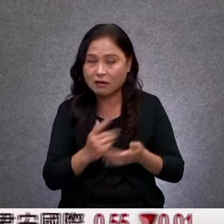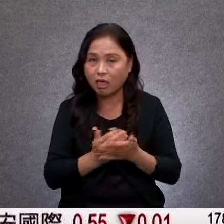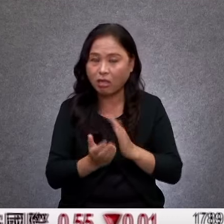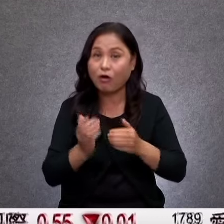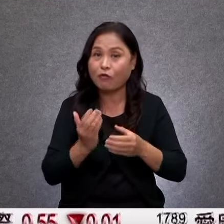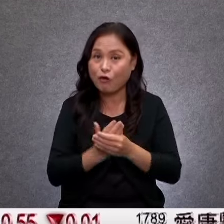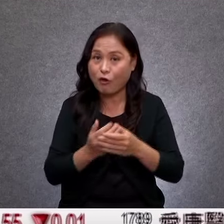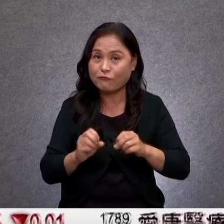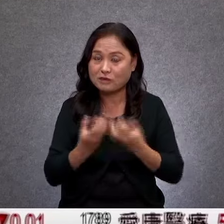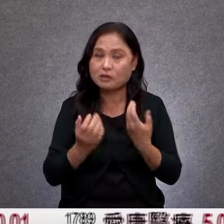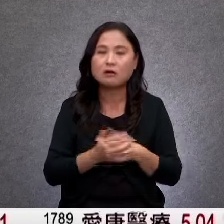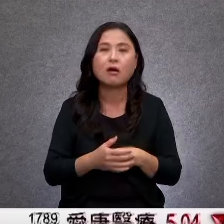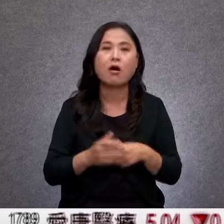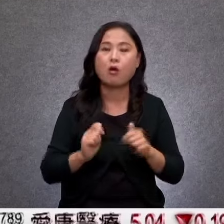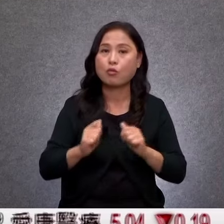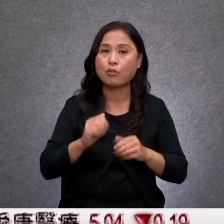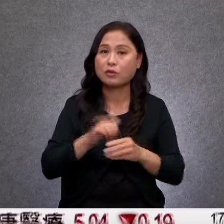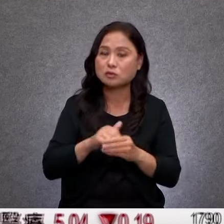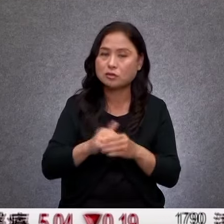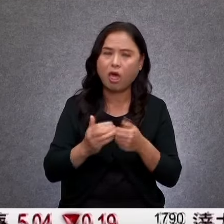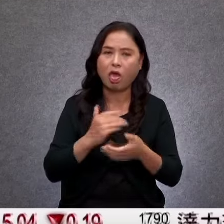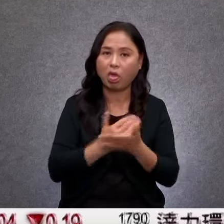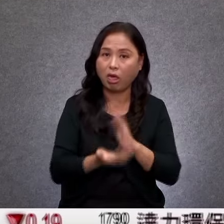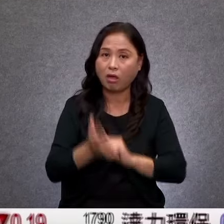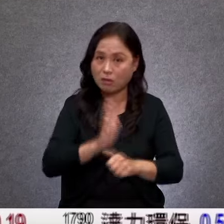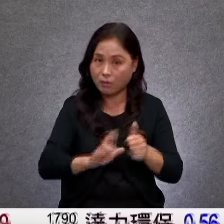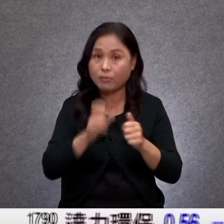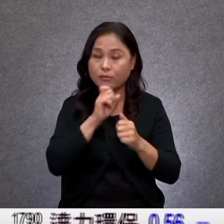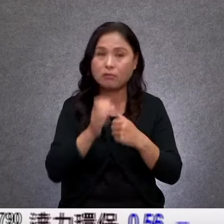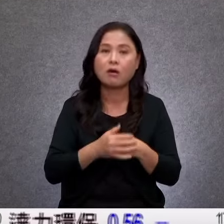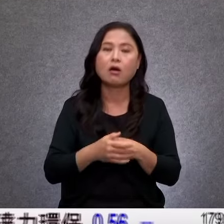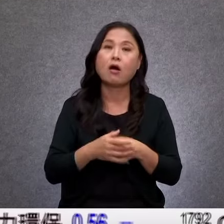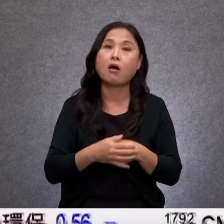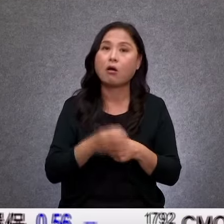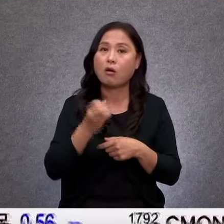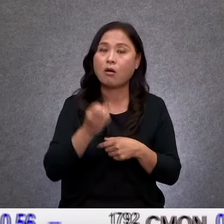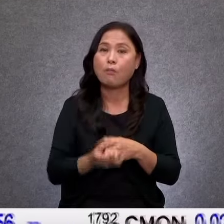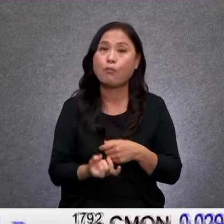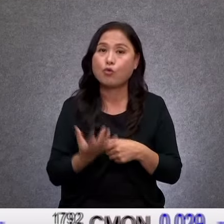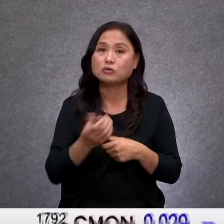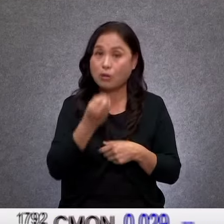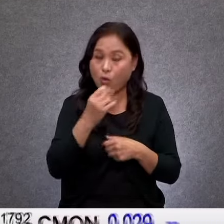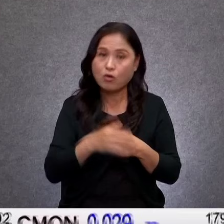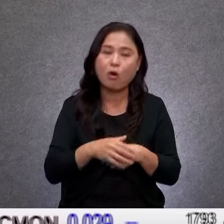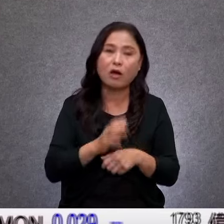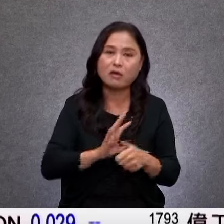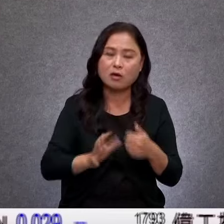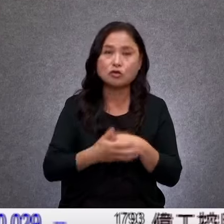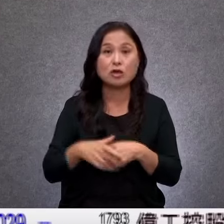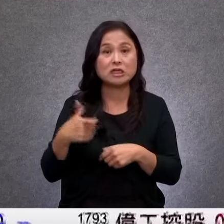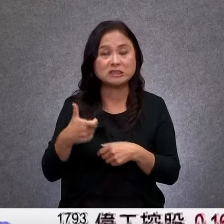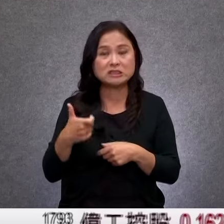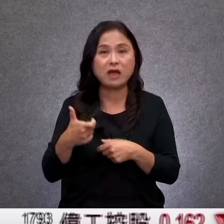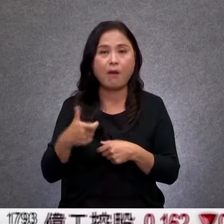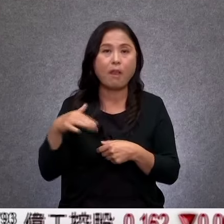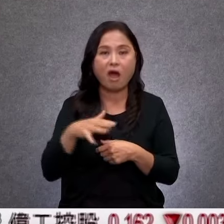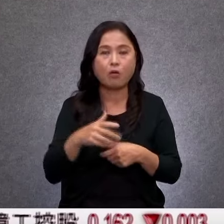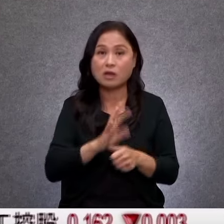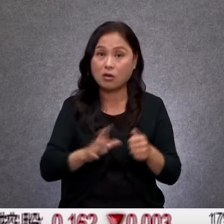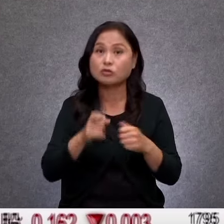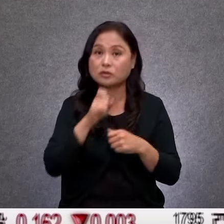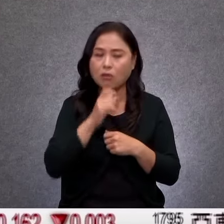個案喎。 股票市場咧就受好多因素影響嘅，除咗我哋本地嘅因素，好受資金流嘅